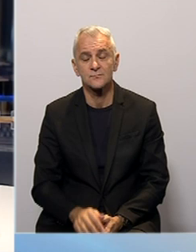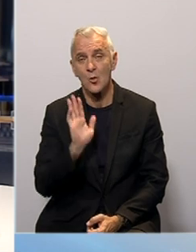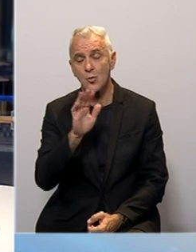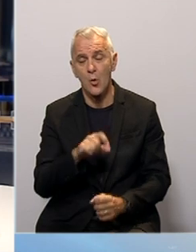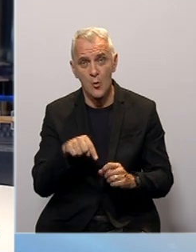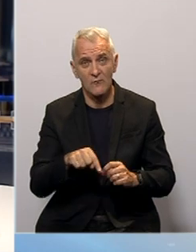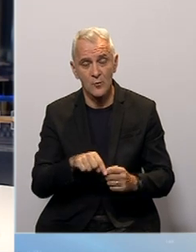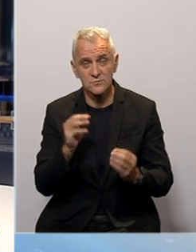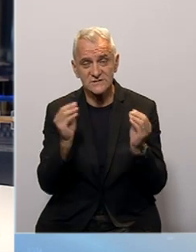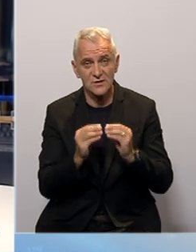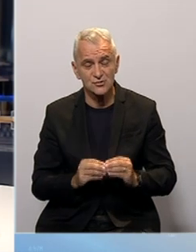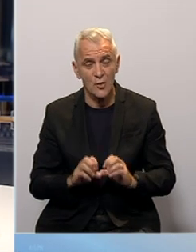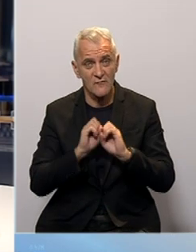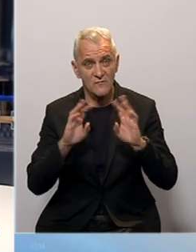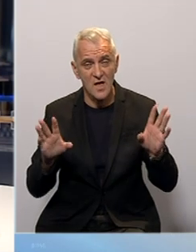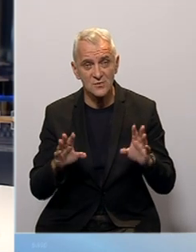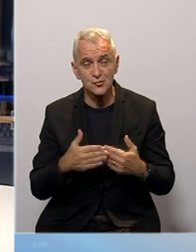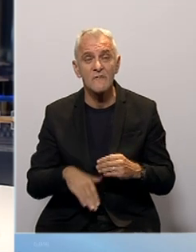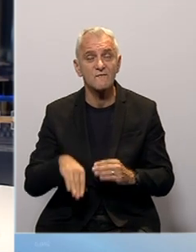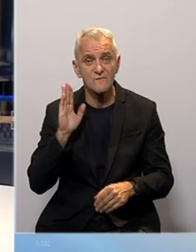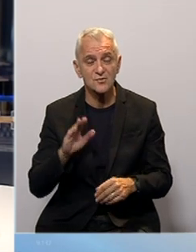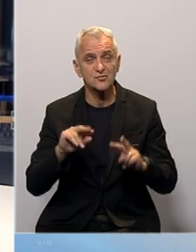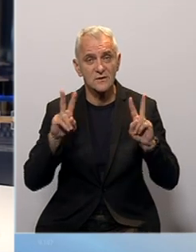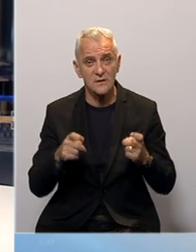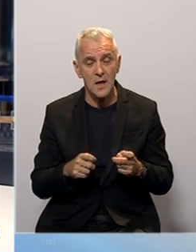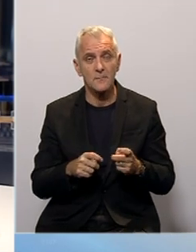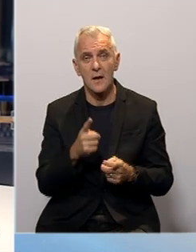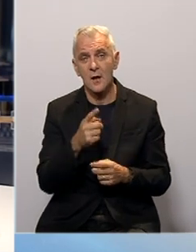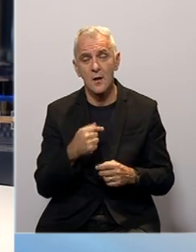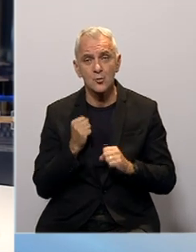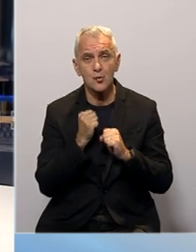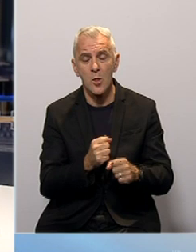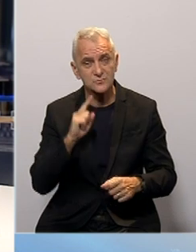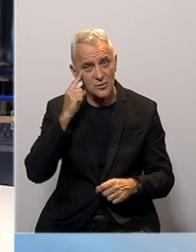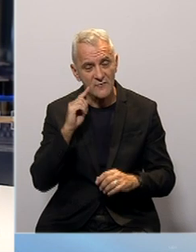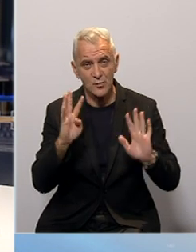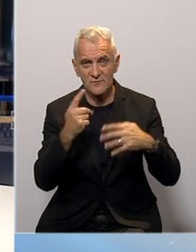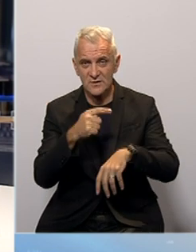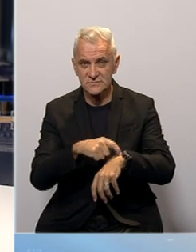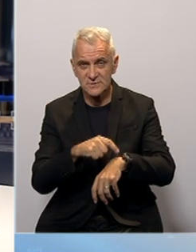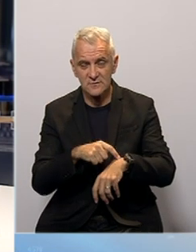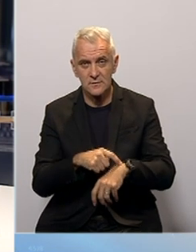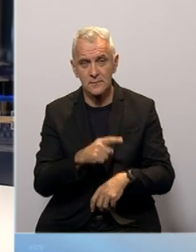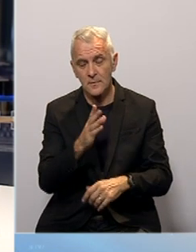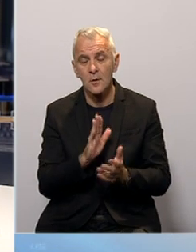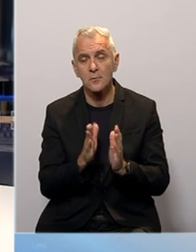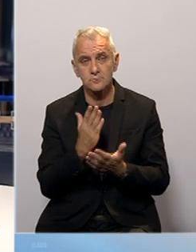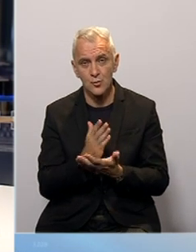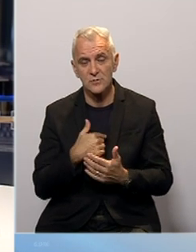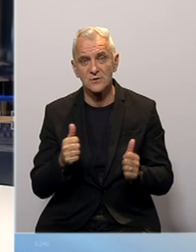Toliko u ovom sadržaju vijesti. Opširnije teme i dnevna dešavanja donosim u Dnevniku od 19 časova, stoga budete uz